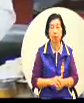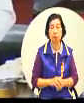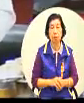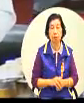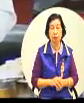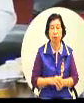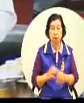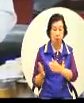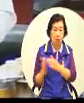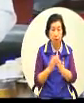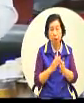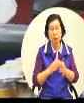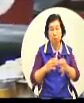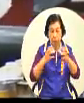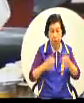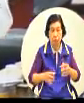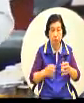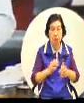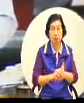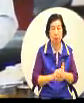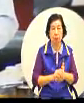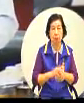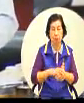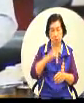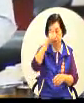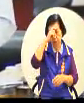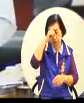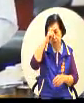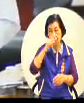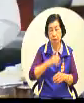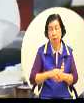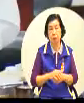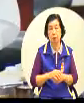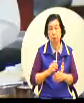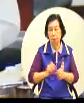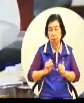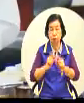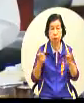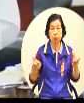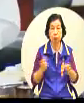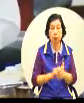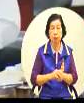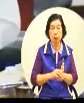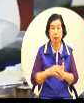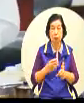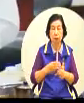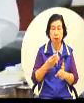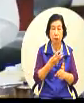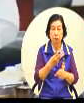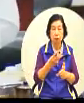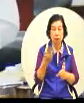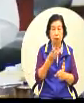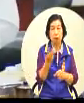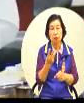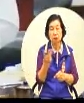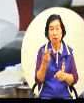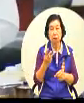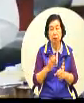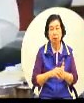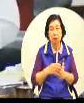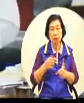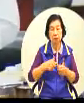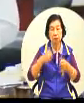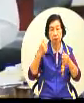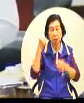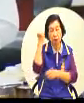复建的期望，不是只有我们三个部落，也不止我们原乡的